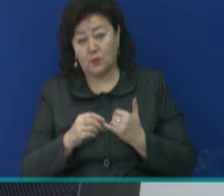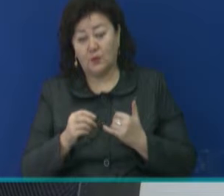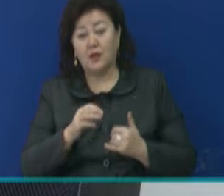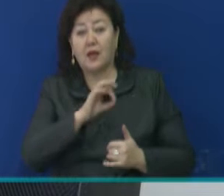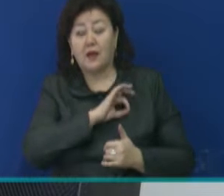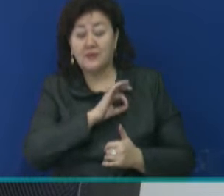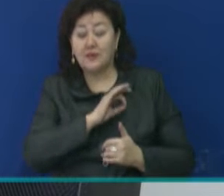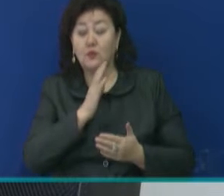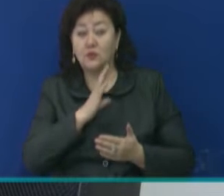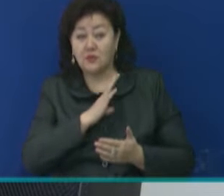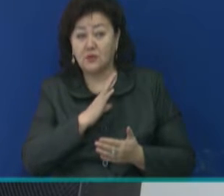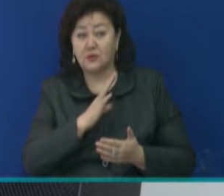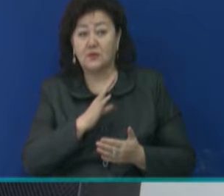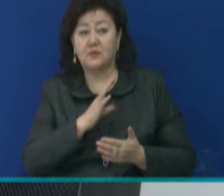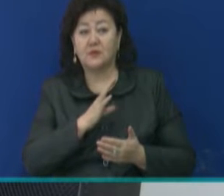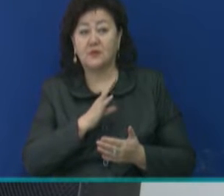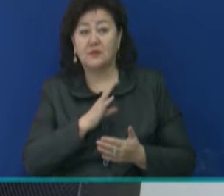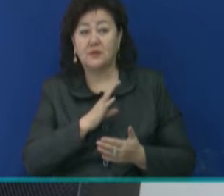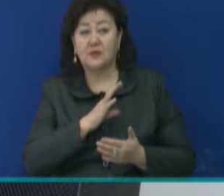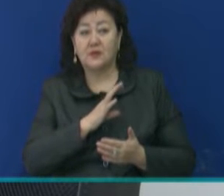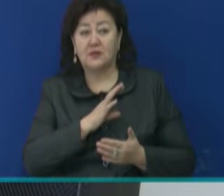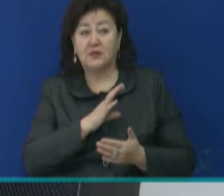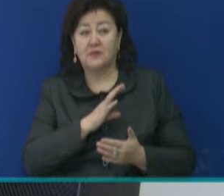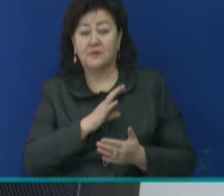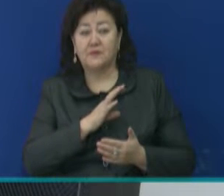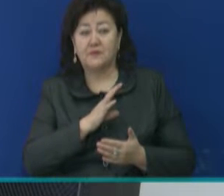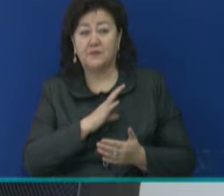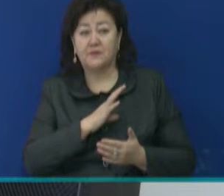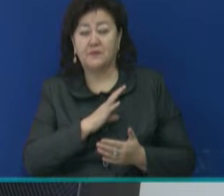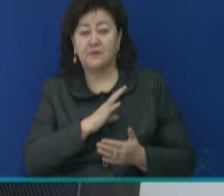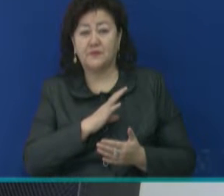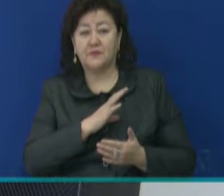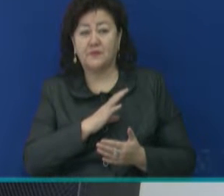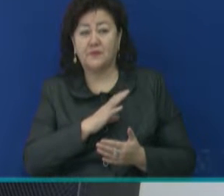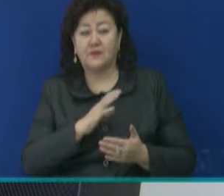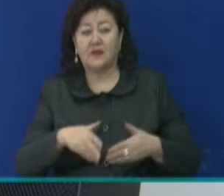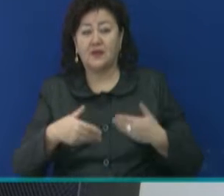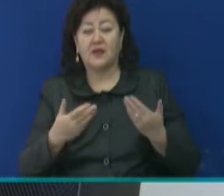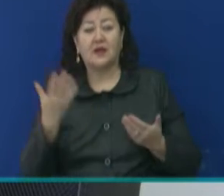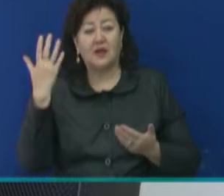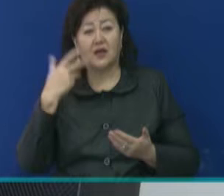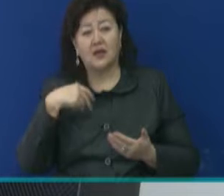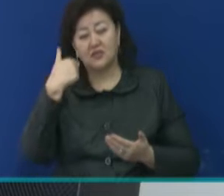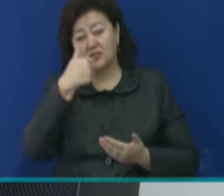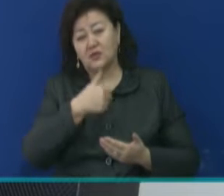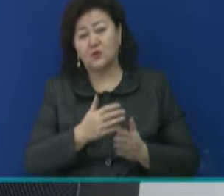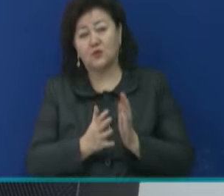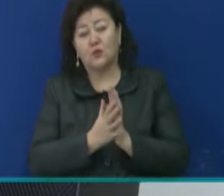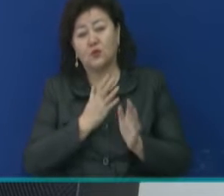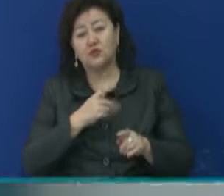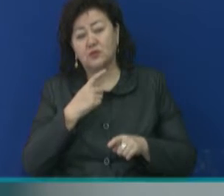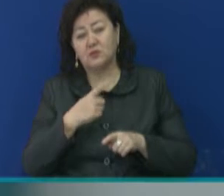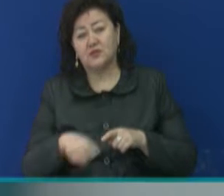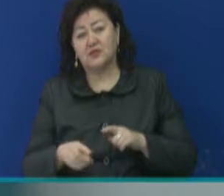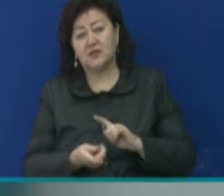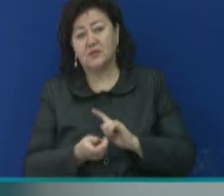поселке Комсомольский в посёлке ушахтар и также выделяет им каждый год соответственно их очень движется